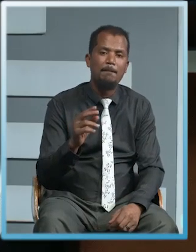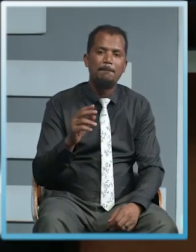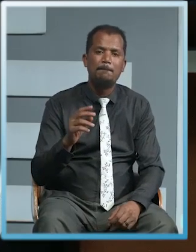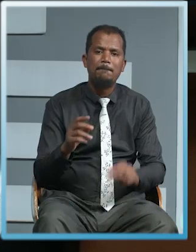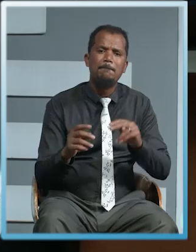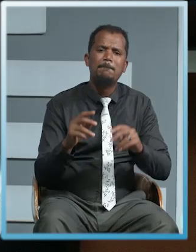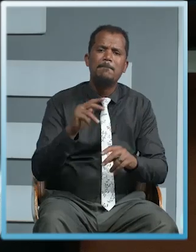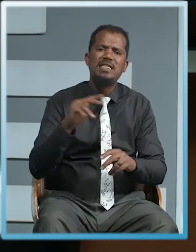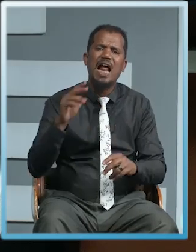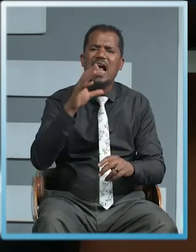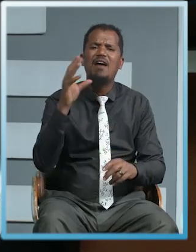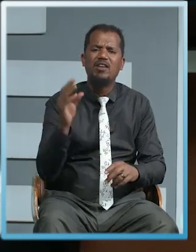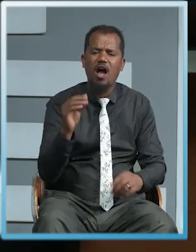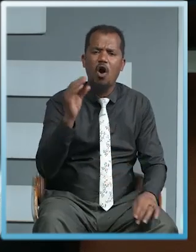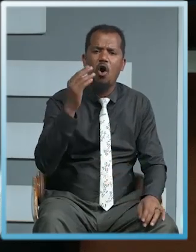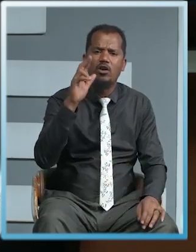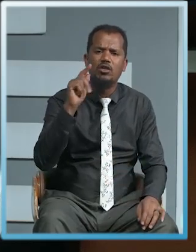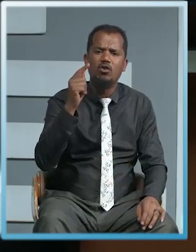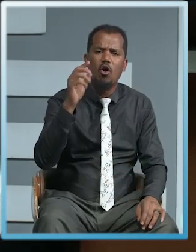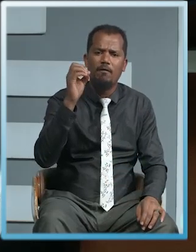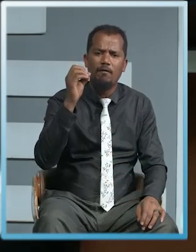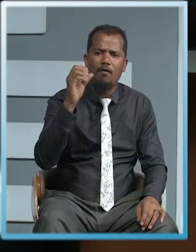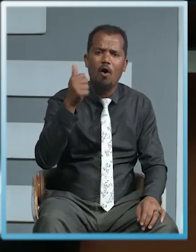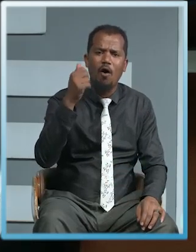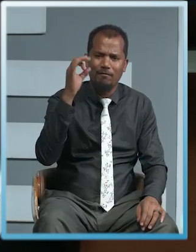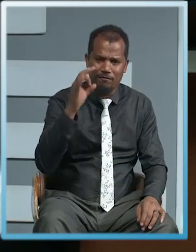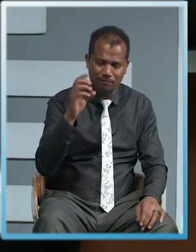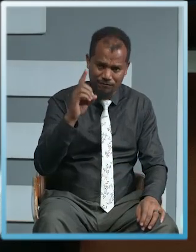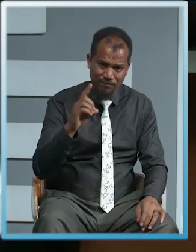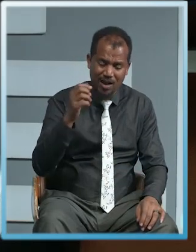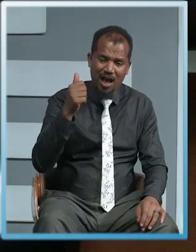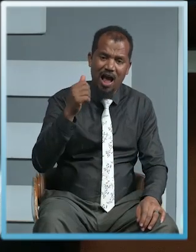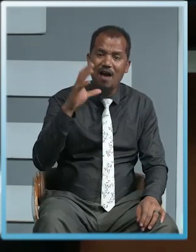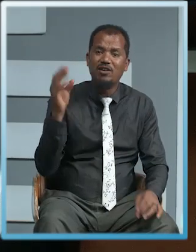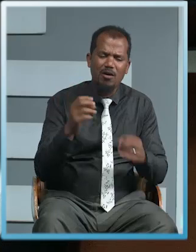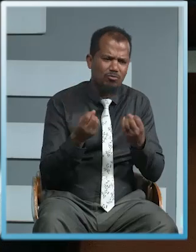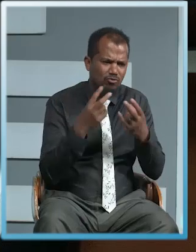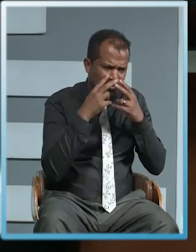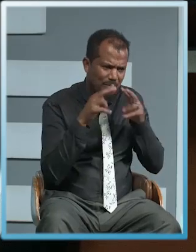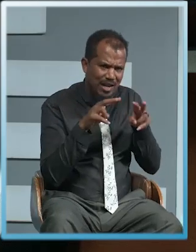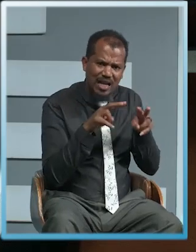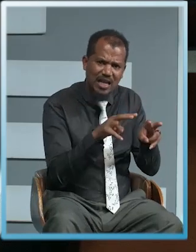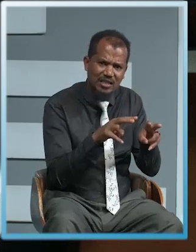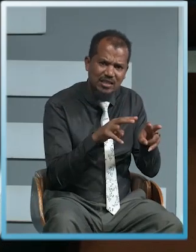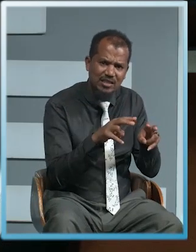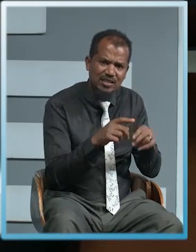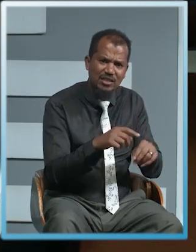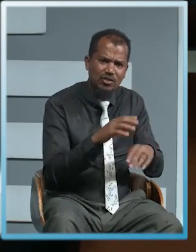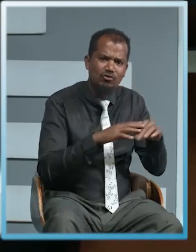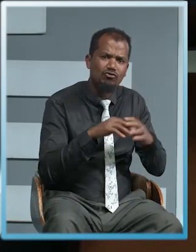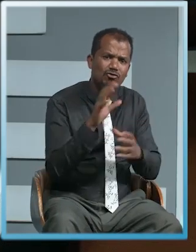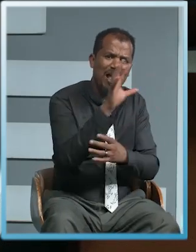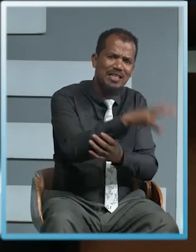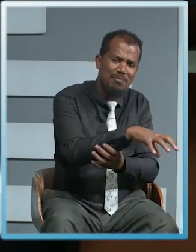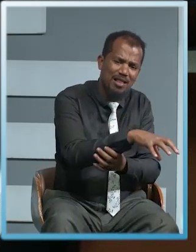بمسراق افريكا هورن اوف افريكا بميبالو بقاي بحر مسمر بزو تاملكاچنا بزو اجون